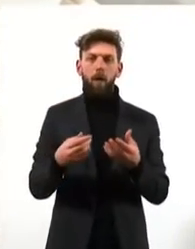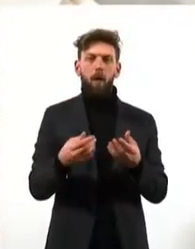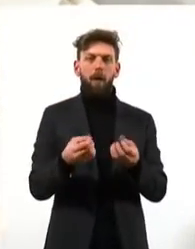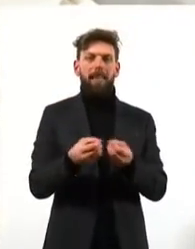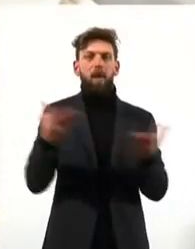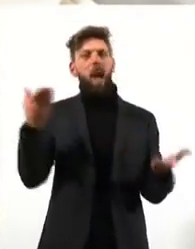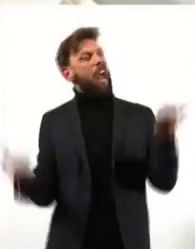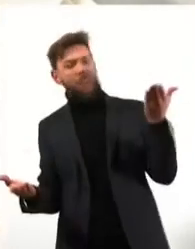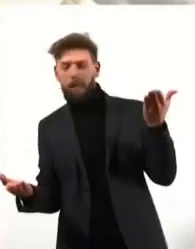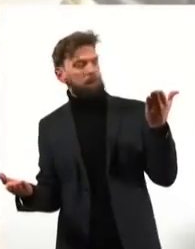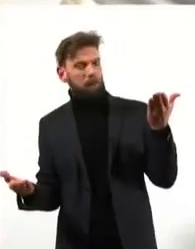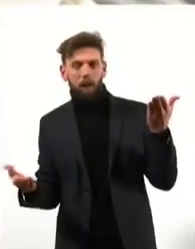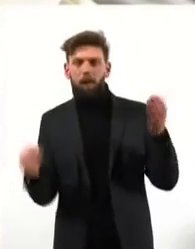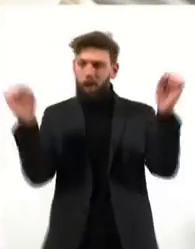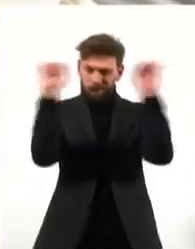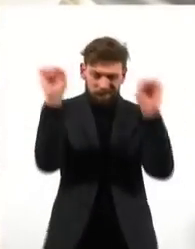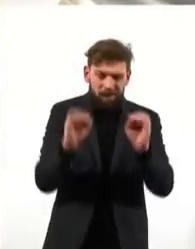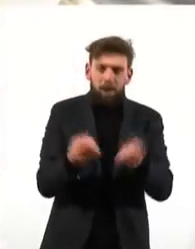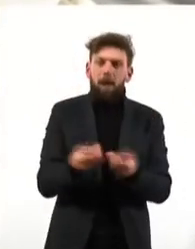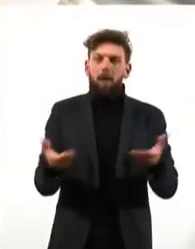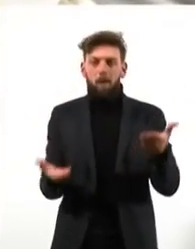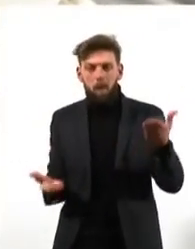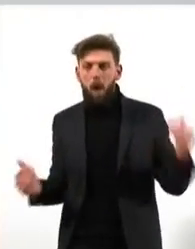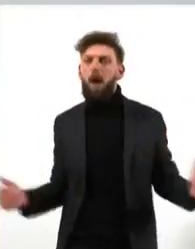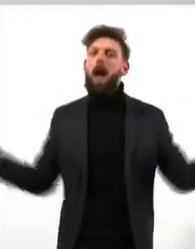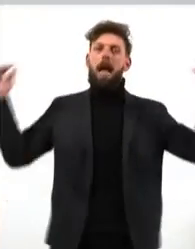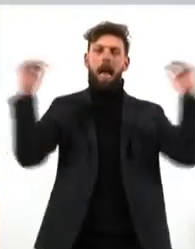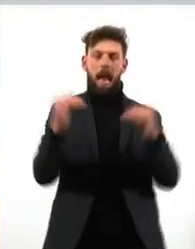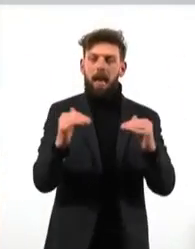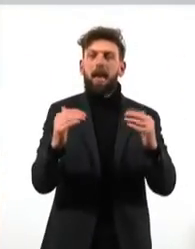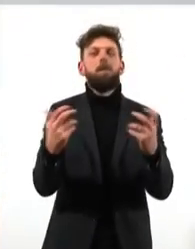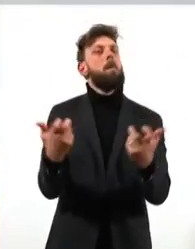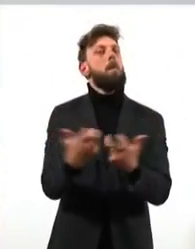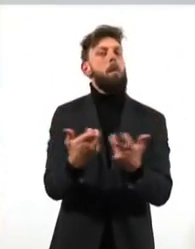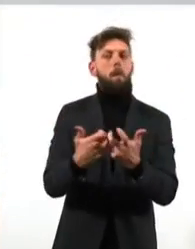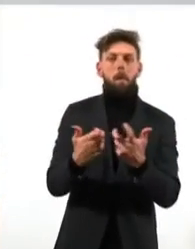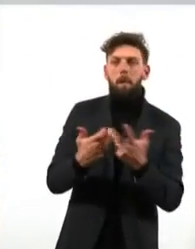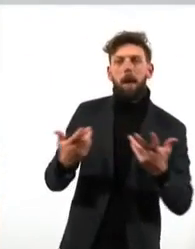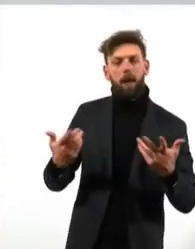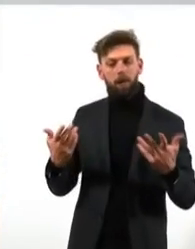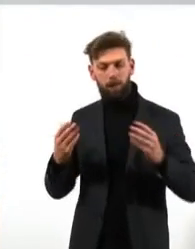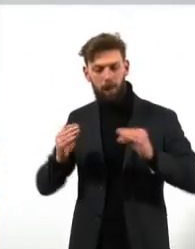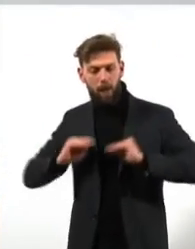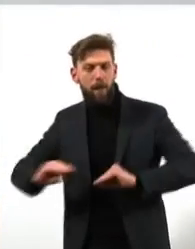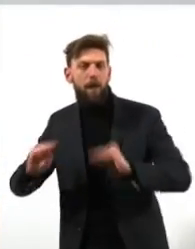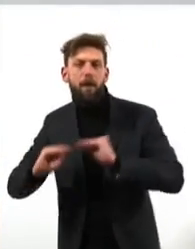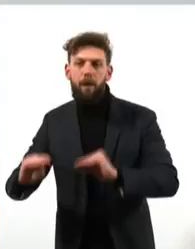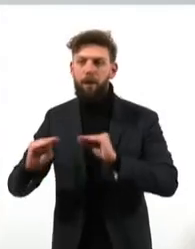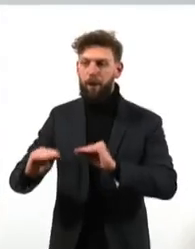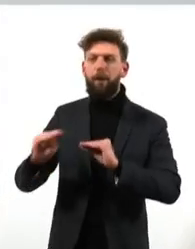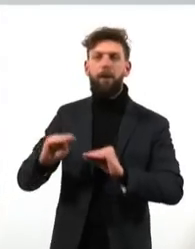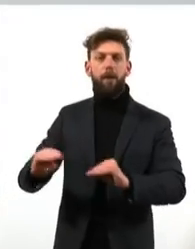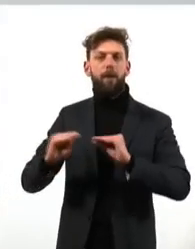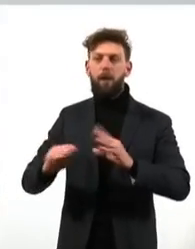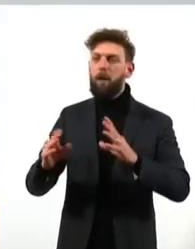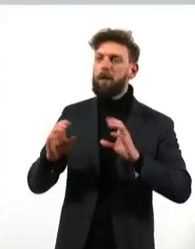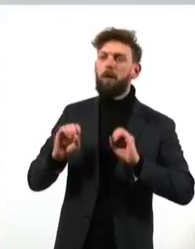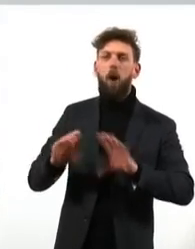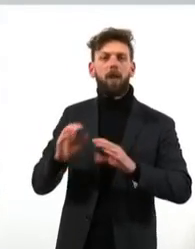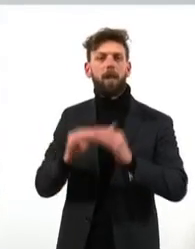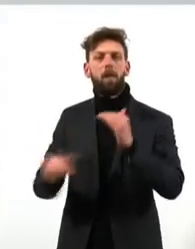de notre pays, et y compris à des formations et à la possibilité d'accéder à l'enseignement supérieur dans des villes